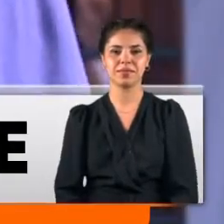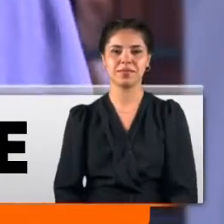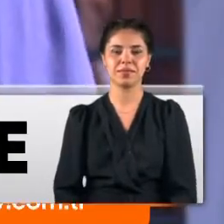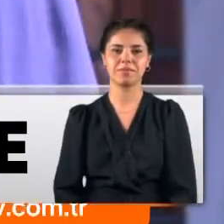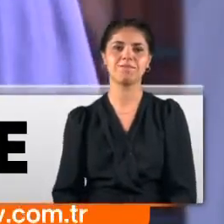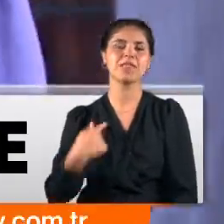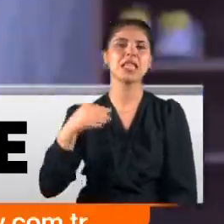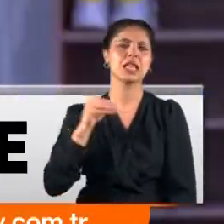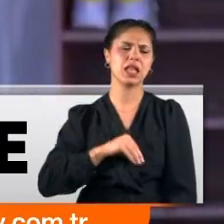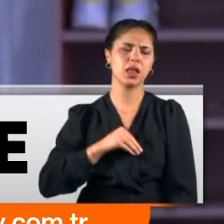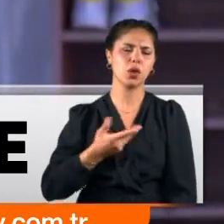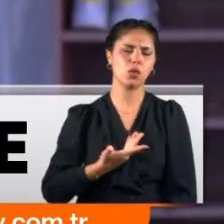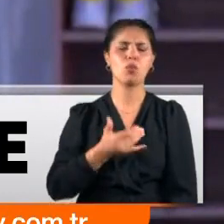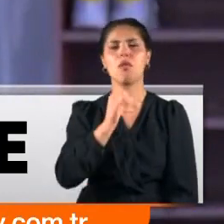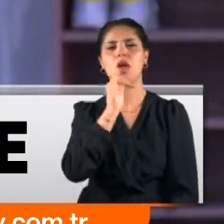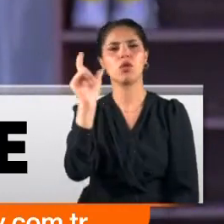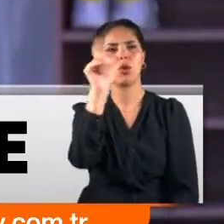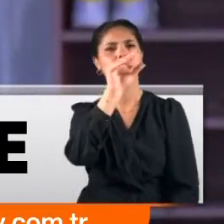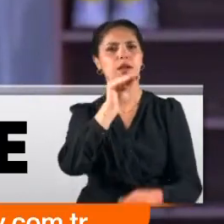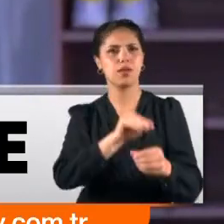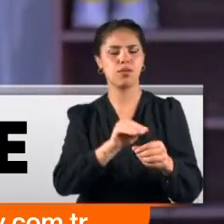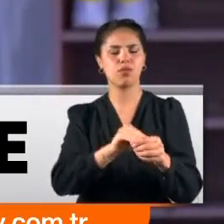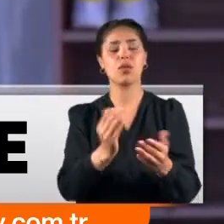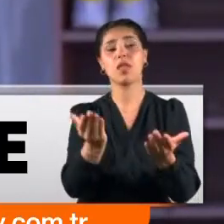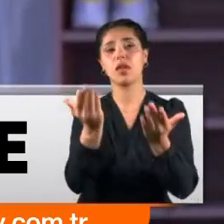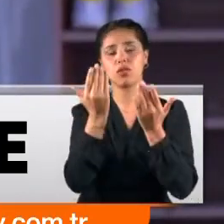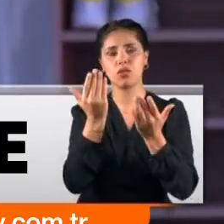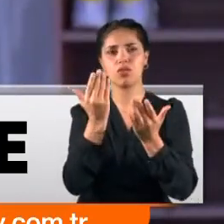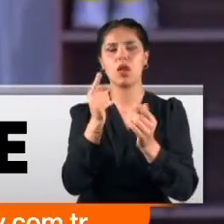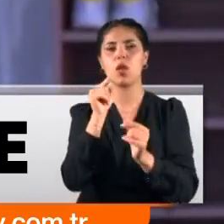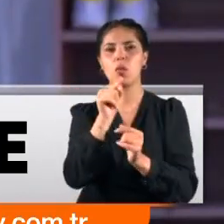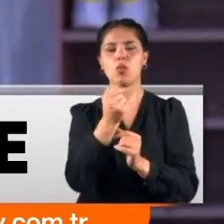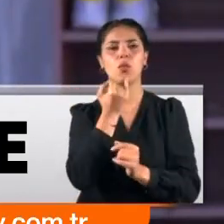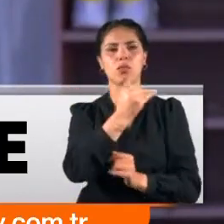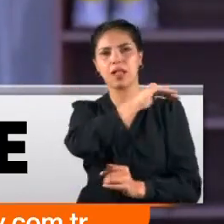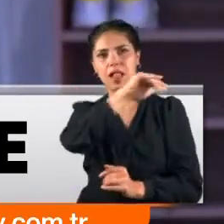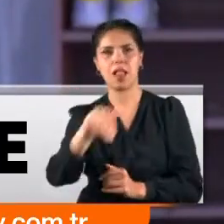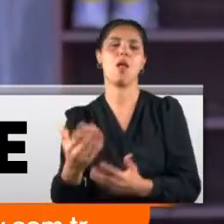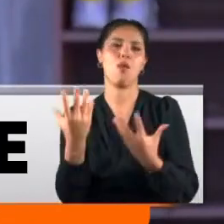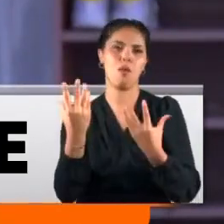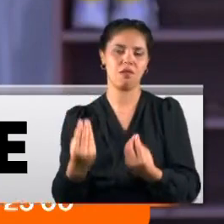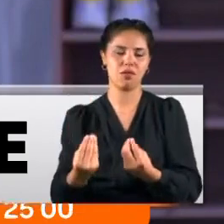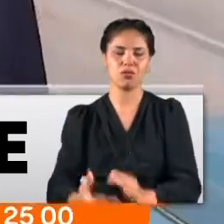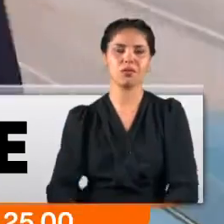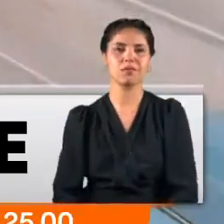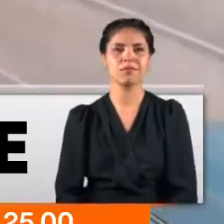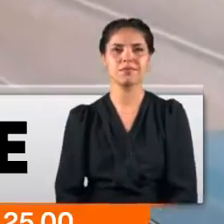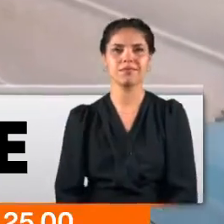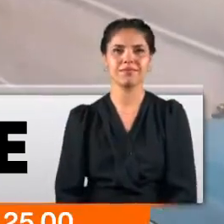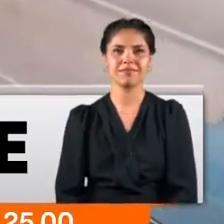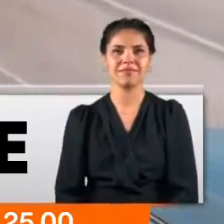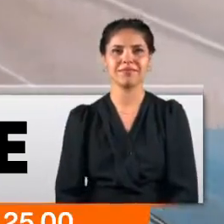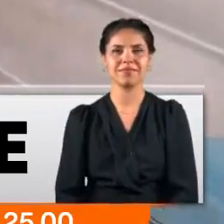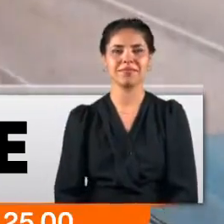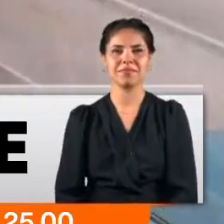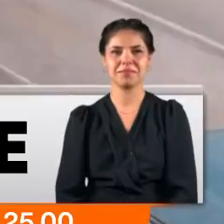Öyle zannediyorum ki Ağustos ayı içerisinde inşallah bu ziyaret gerçekleşecek.